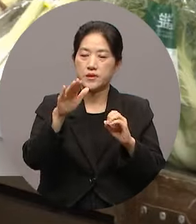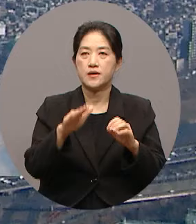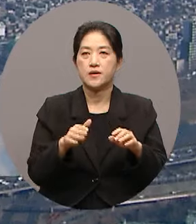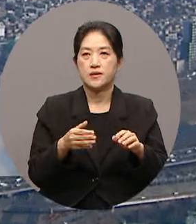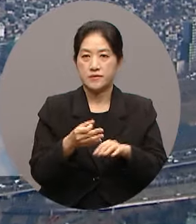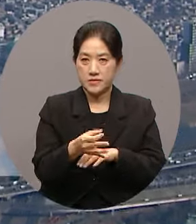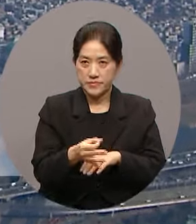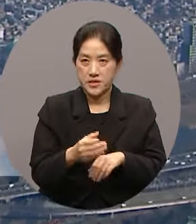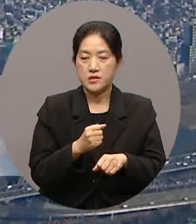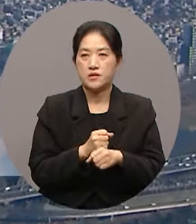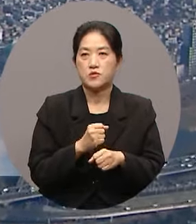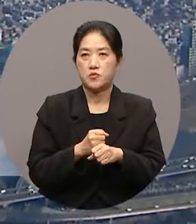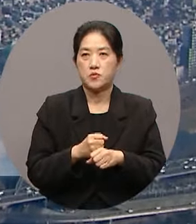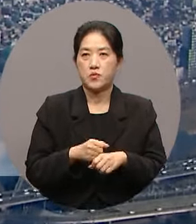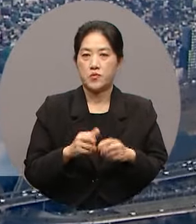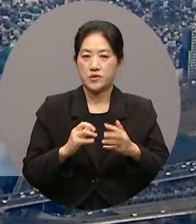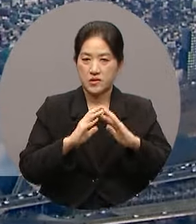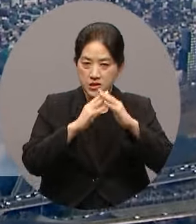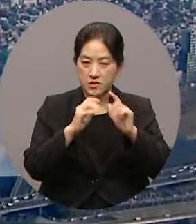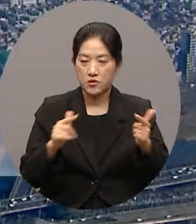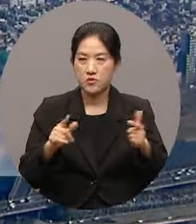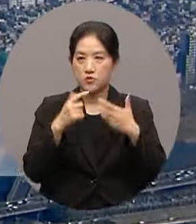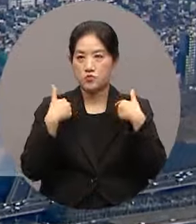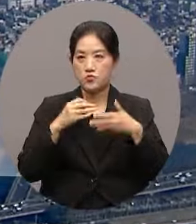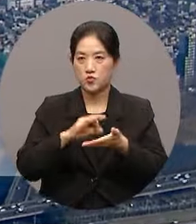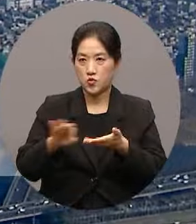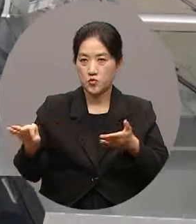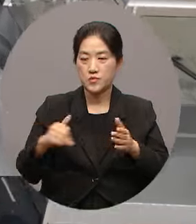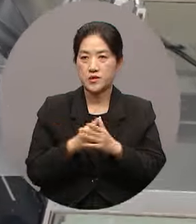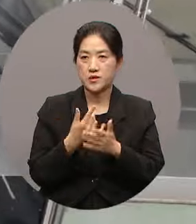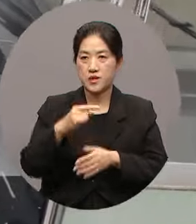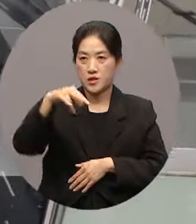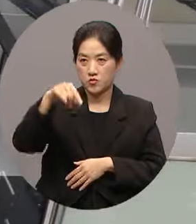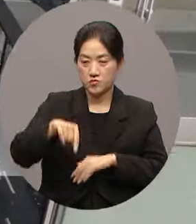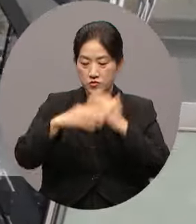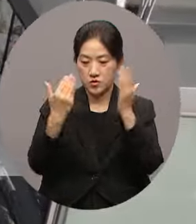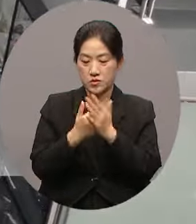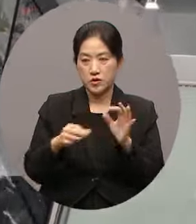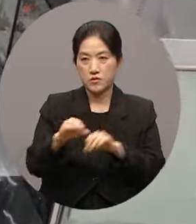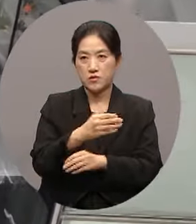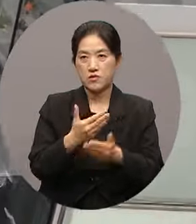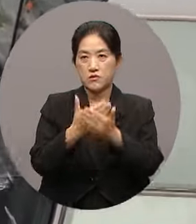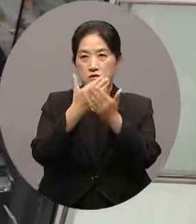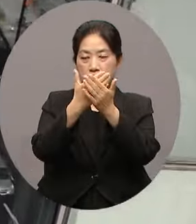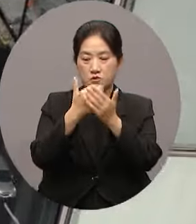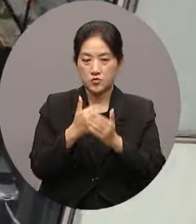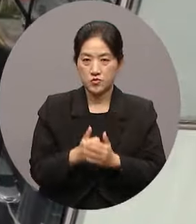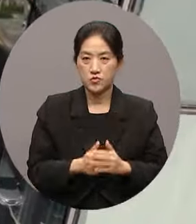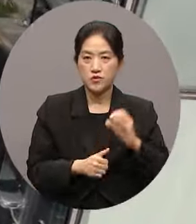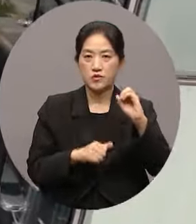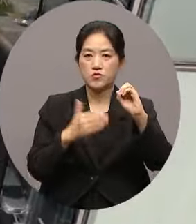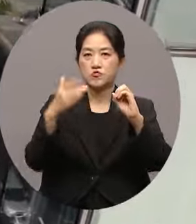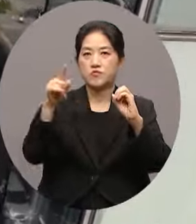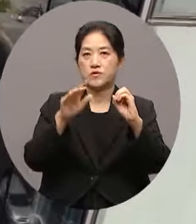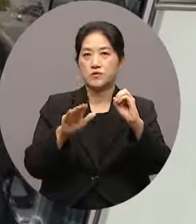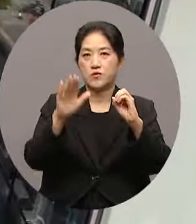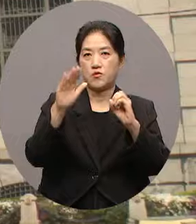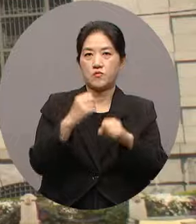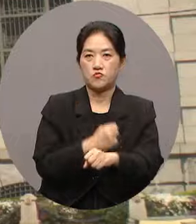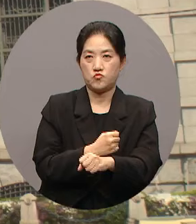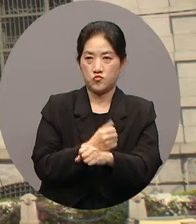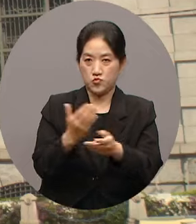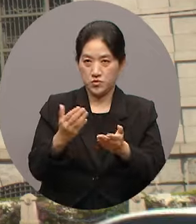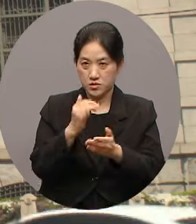비롯해 설비 투자와 정부 소비 등 내수는 전체 경제 성장률 0.9%포인트를 끌어올렸습니다. 한국은행은